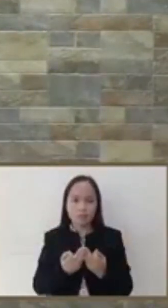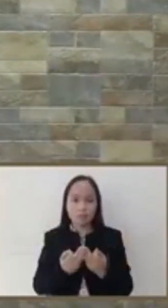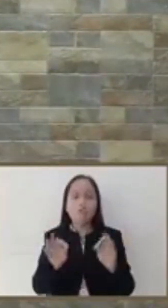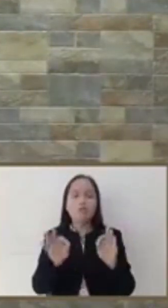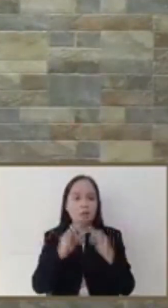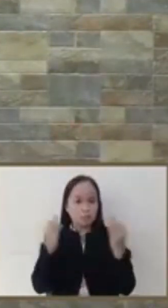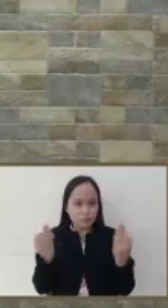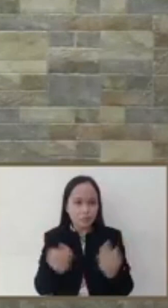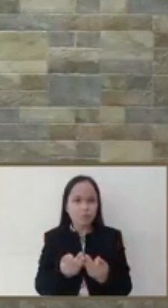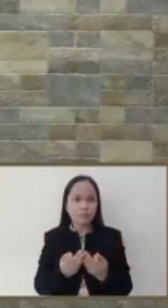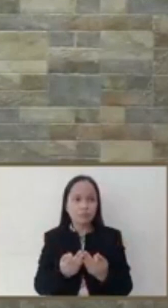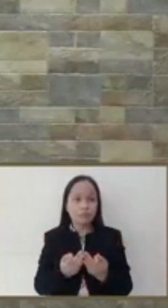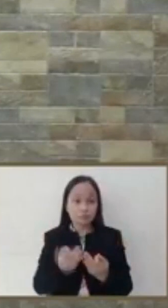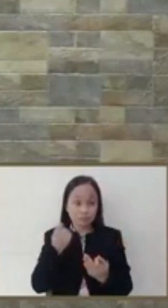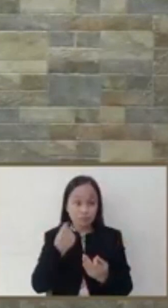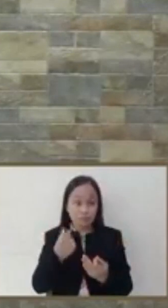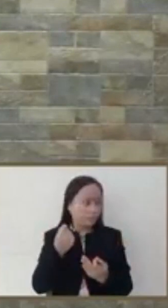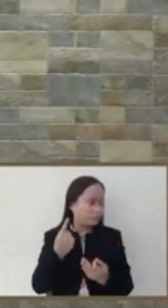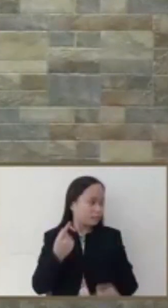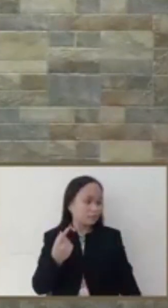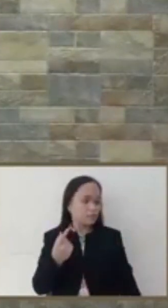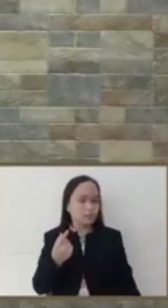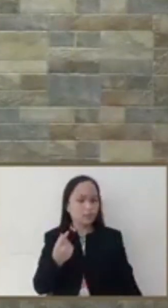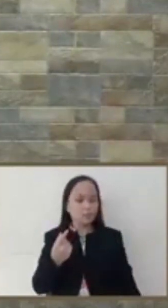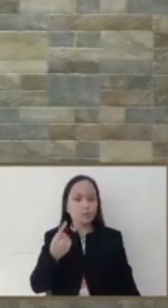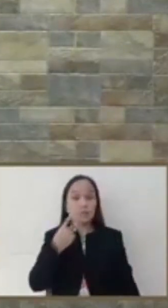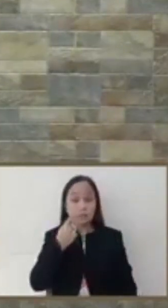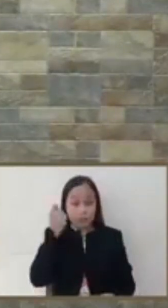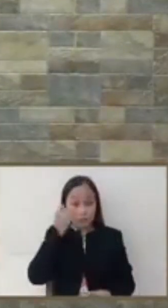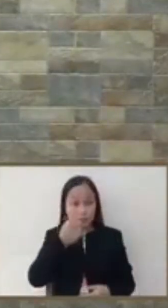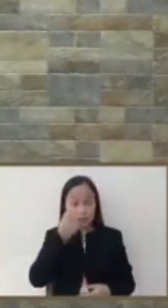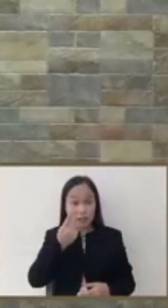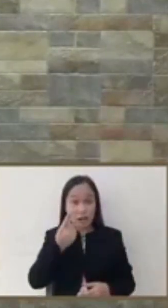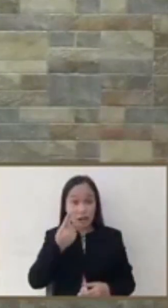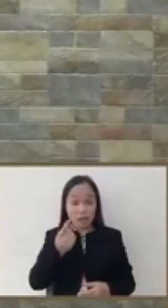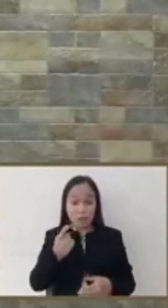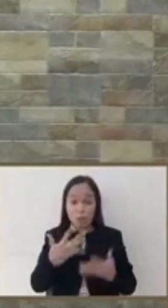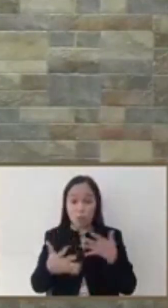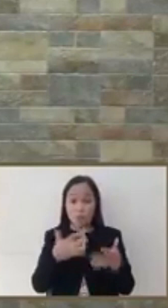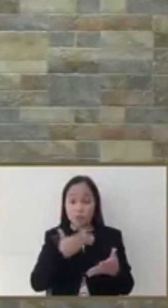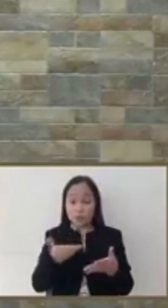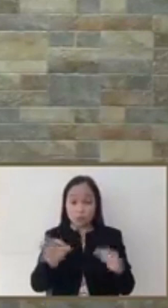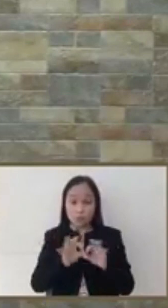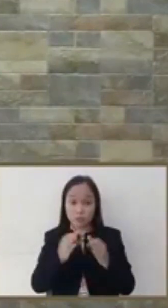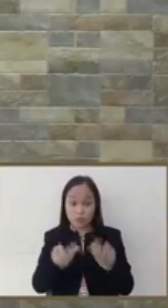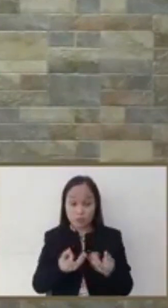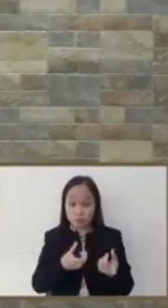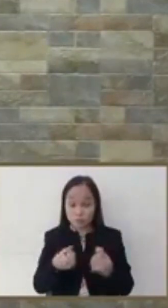Family. Do you understand na anumang ginagawa natin sa ating pamilya, mga kapatid, ay merong eternal value?